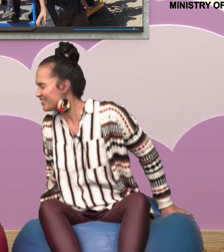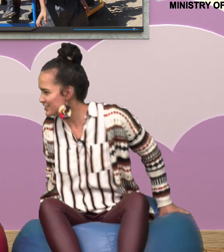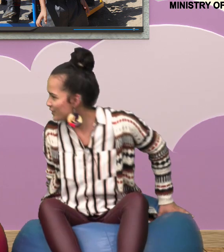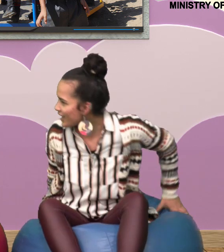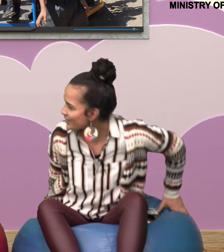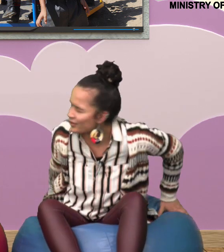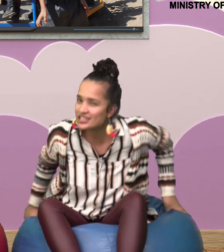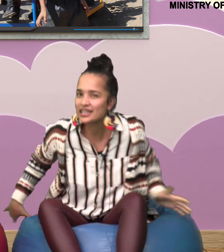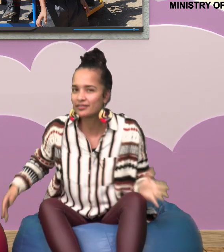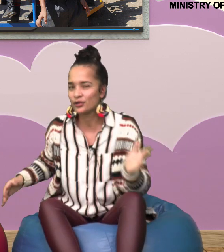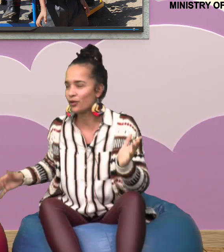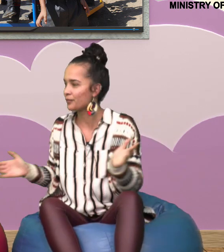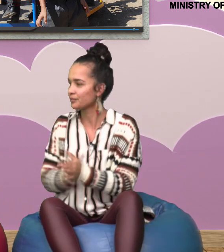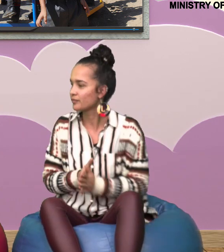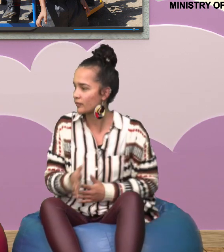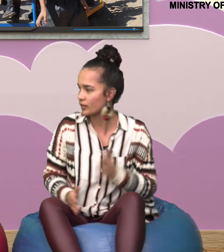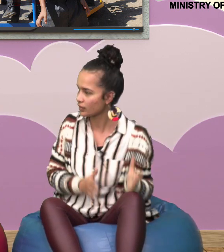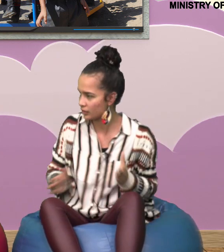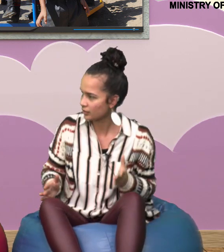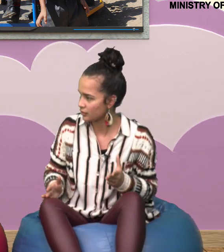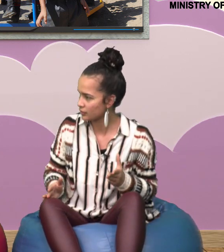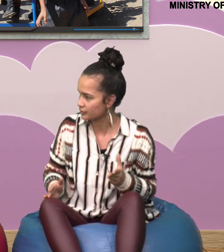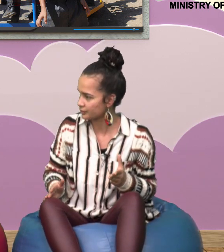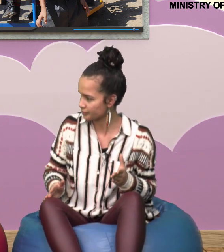Dit was nie so erg nie, ons lewe nog.